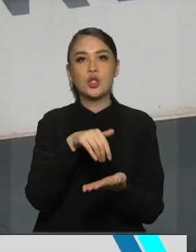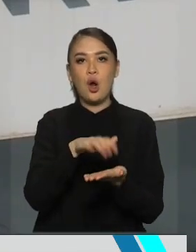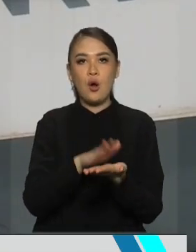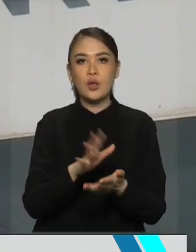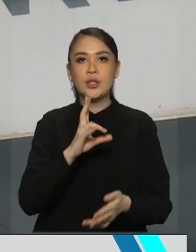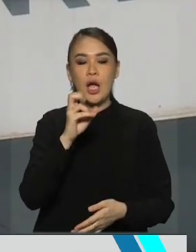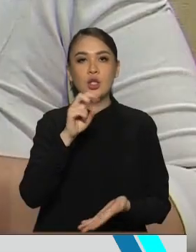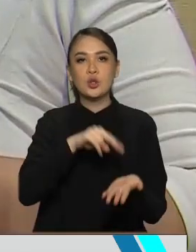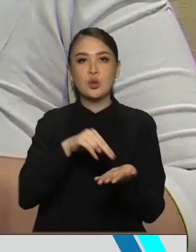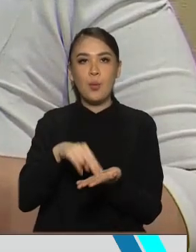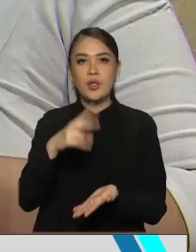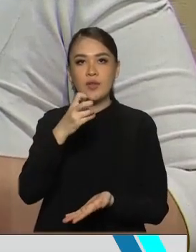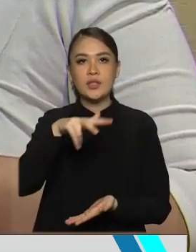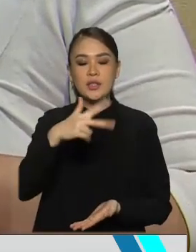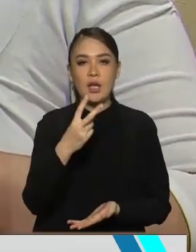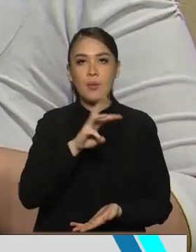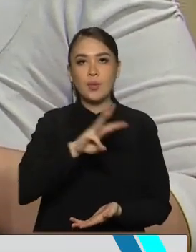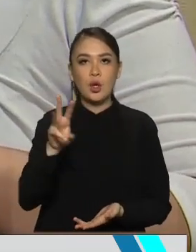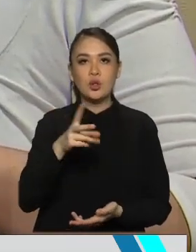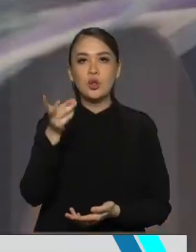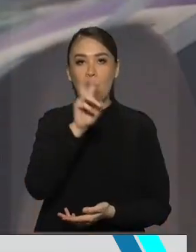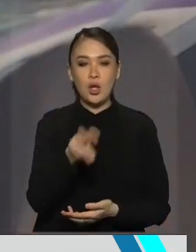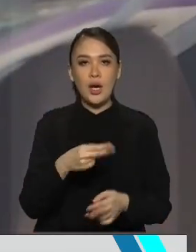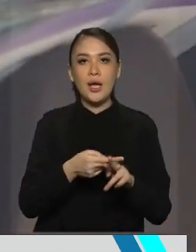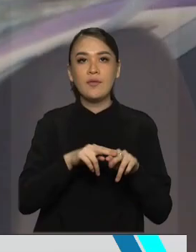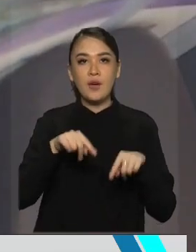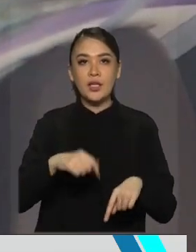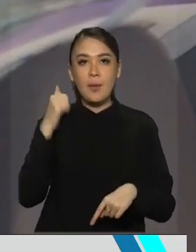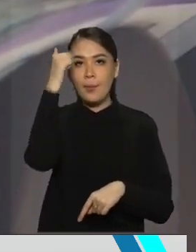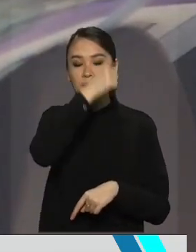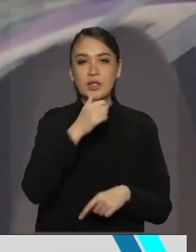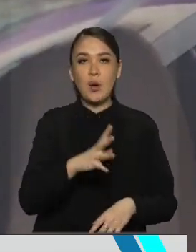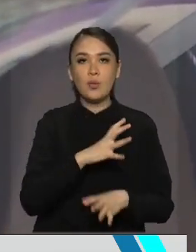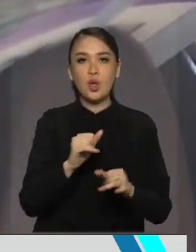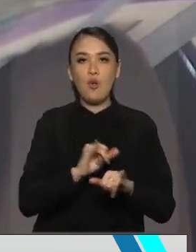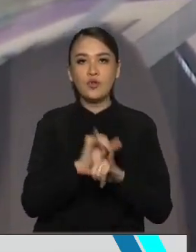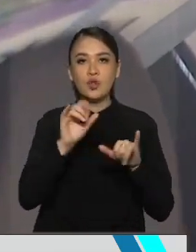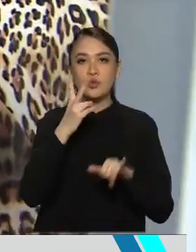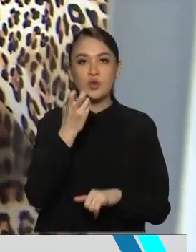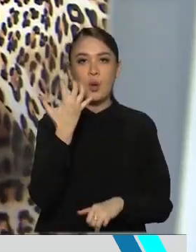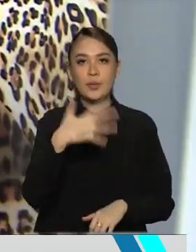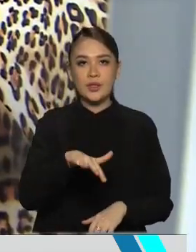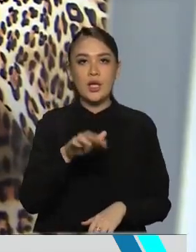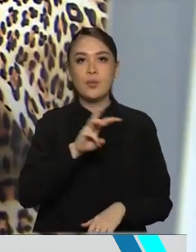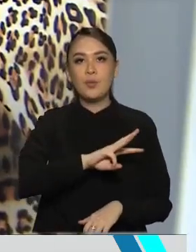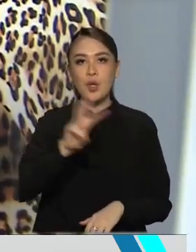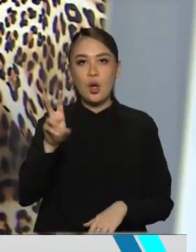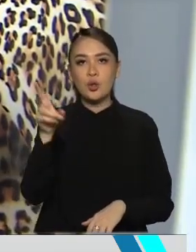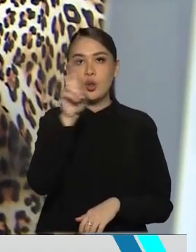на сумму 232 миллиона долларов. В этом месяце возможно увеличение до 250